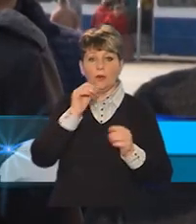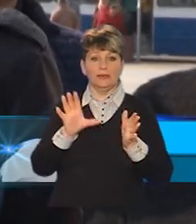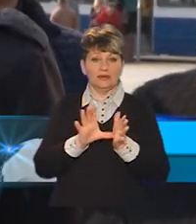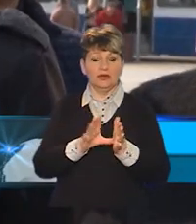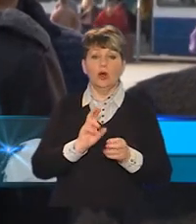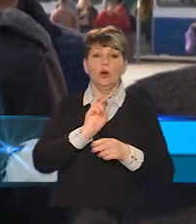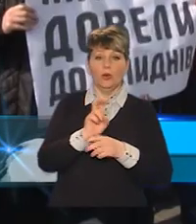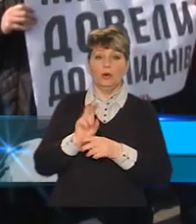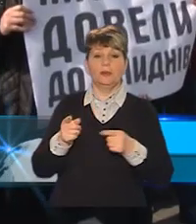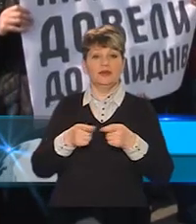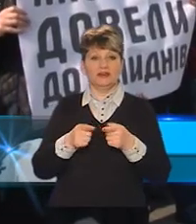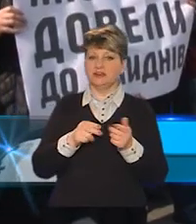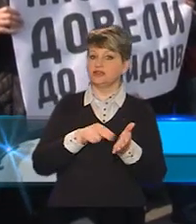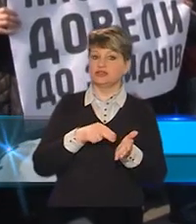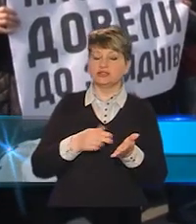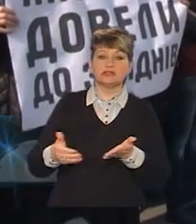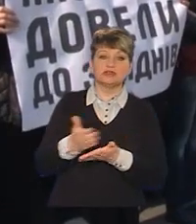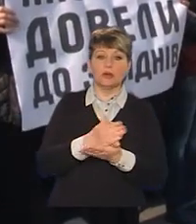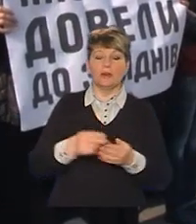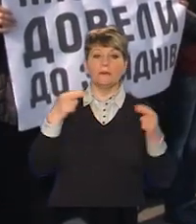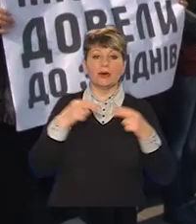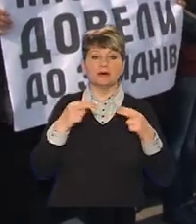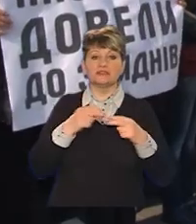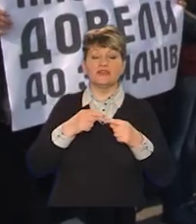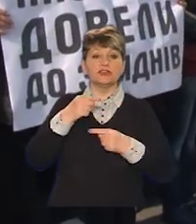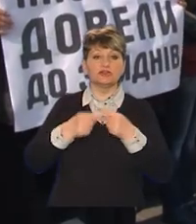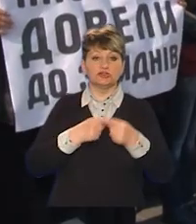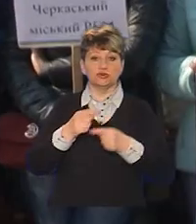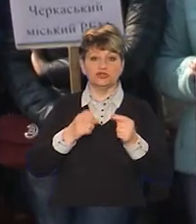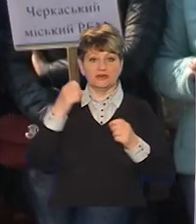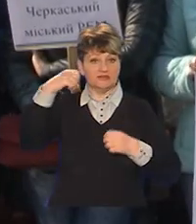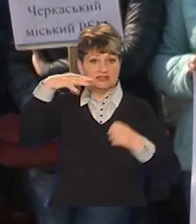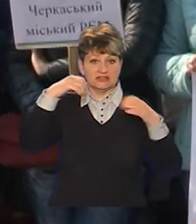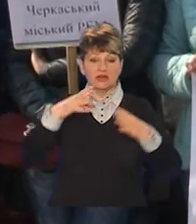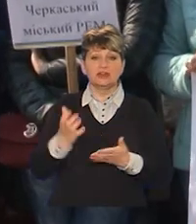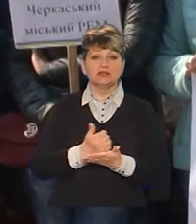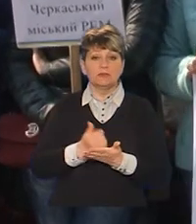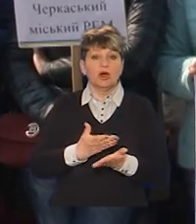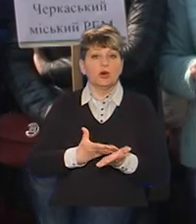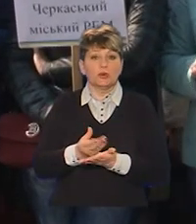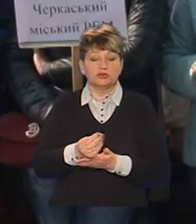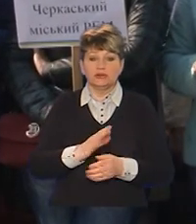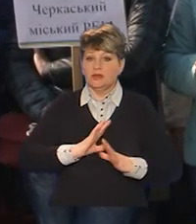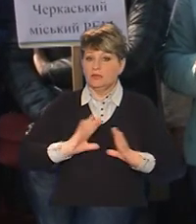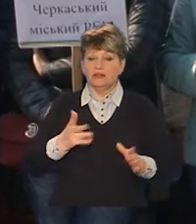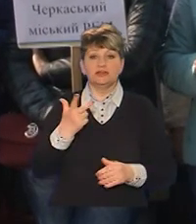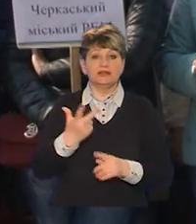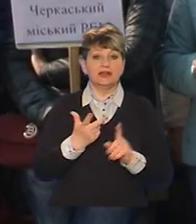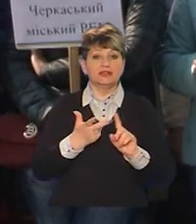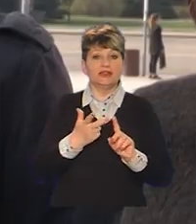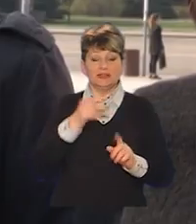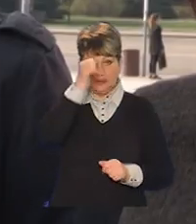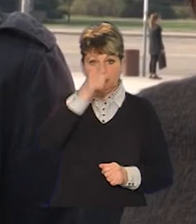Людмила Завальнюк ходить по квартирах черкасців збирати показники лічильників. Зароблені гроші їй не виплачують вже третій